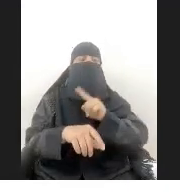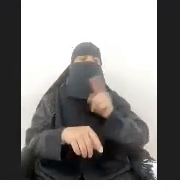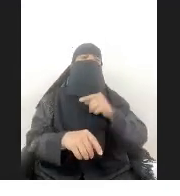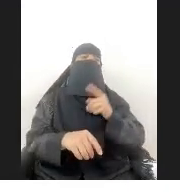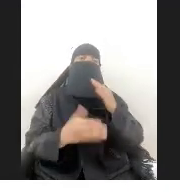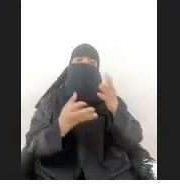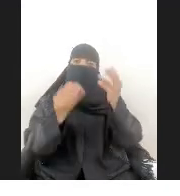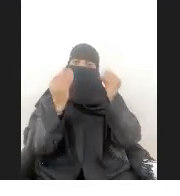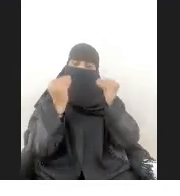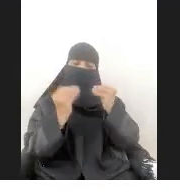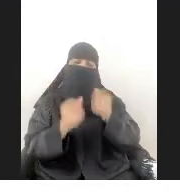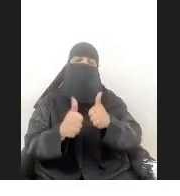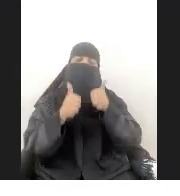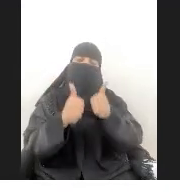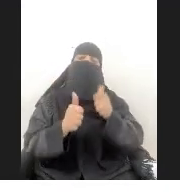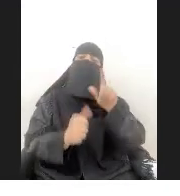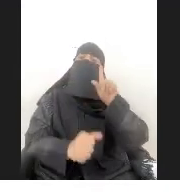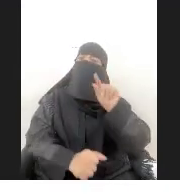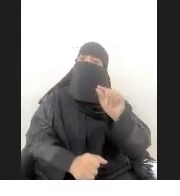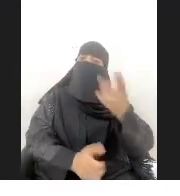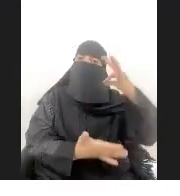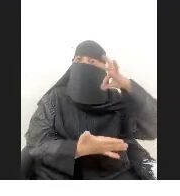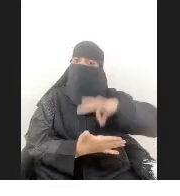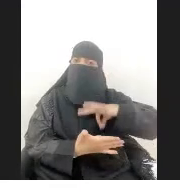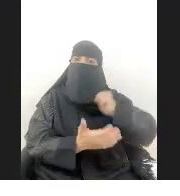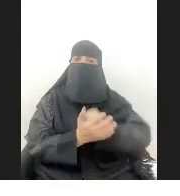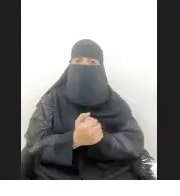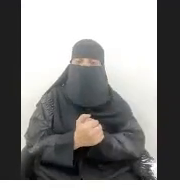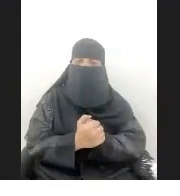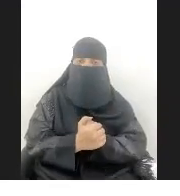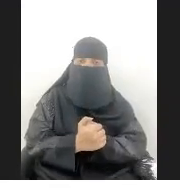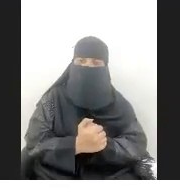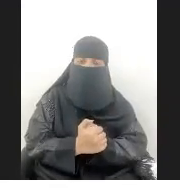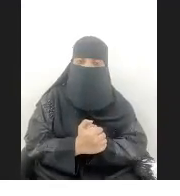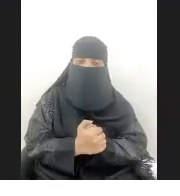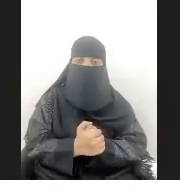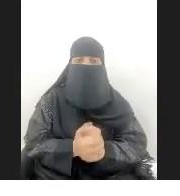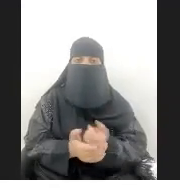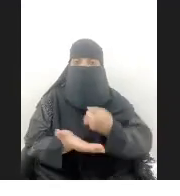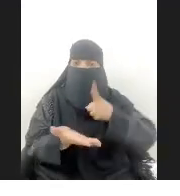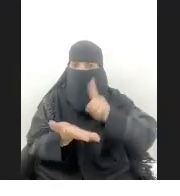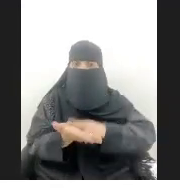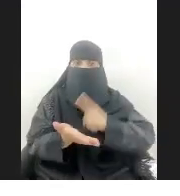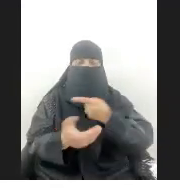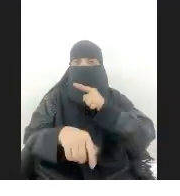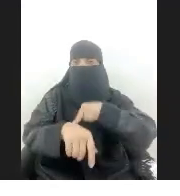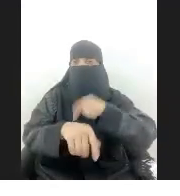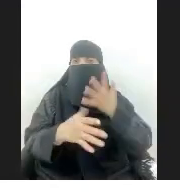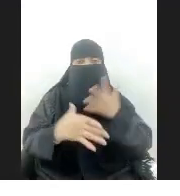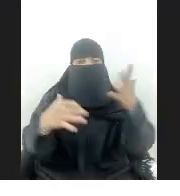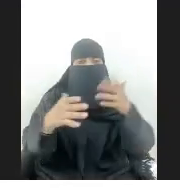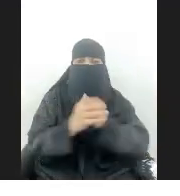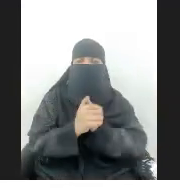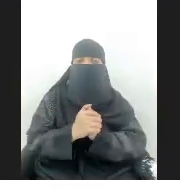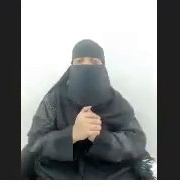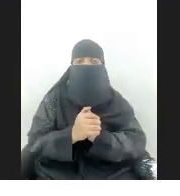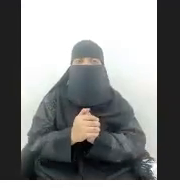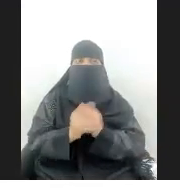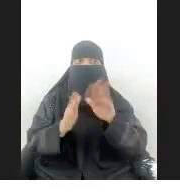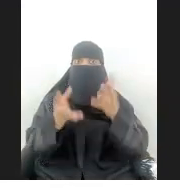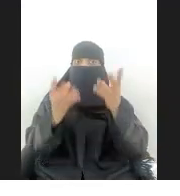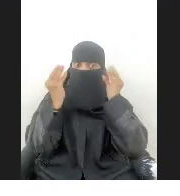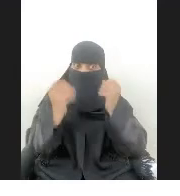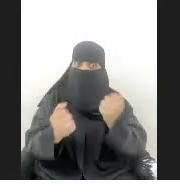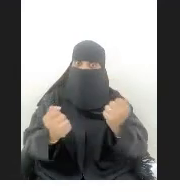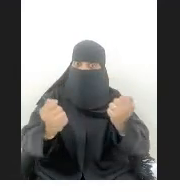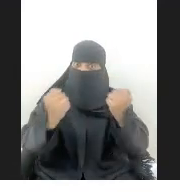أنظمه للمتعلم، وذكرنا هذا. يعني نأكد على أنه ما يستغرق وقت كبير، يحقق تعلم قوي مكافئ في